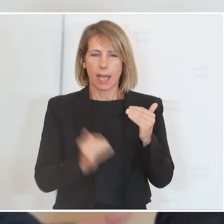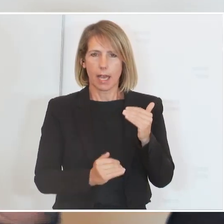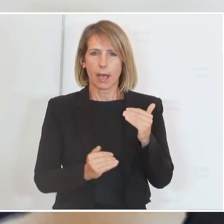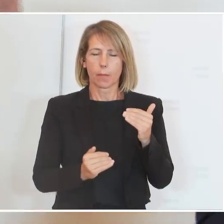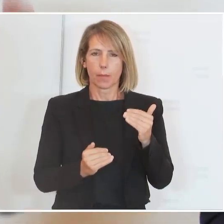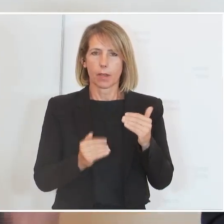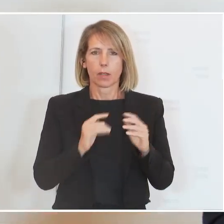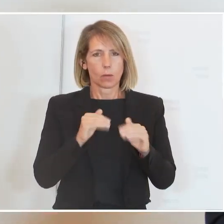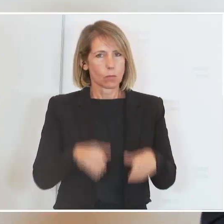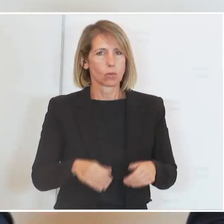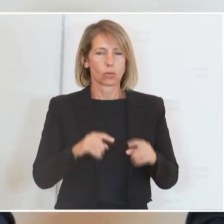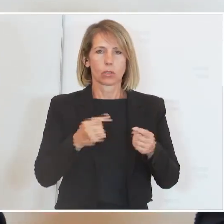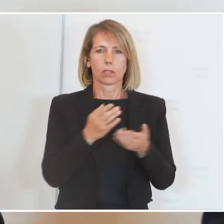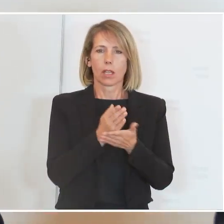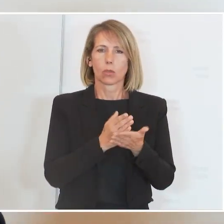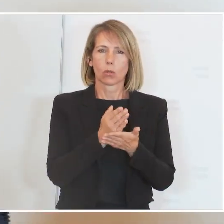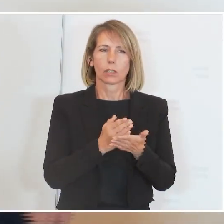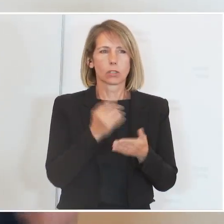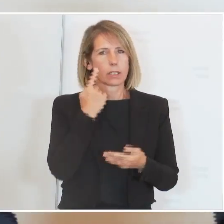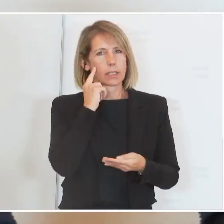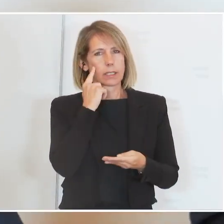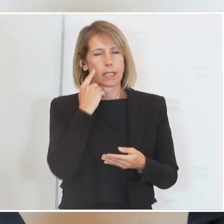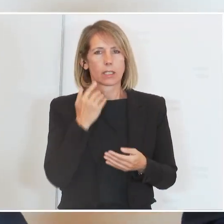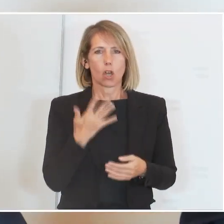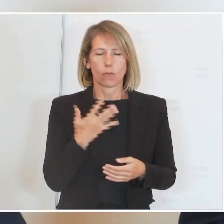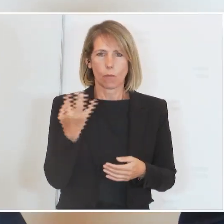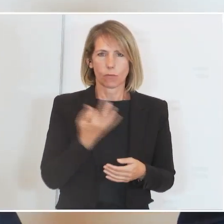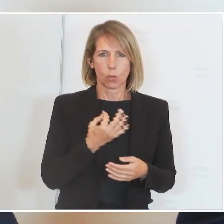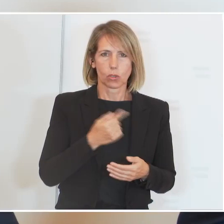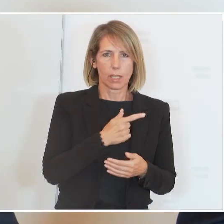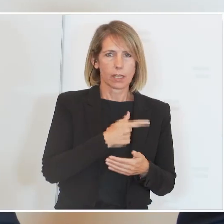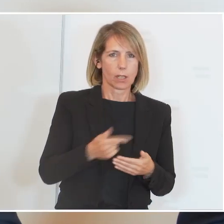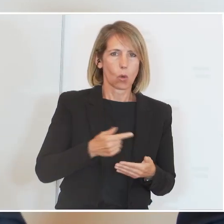Beispiel, durchschnittlich gedacht jedenfalls, 5% Lohnerhöhung